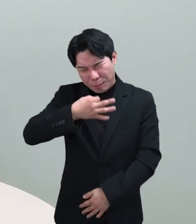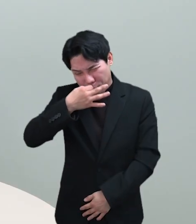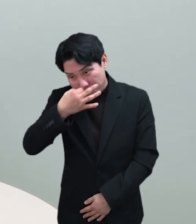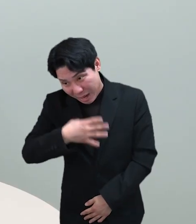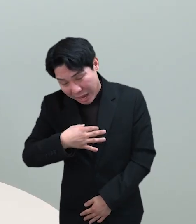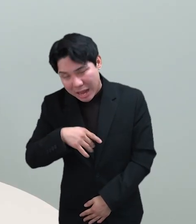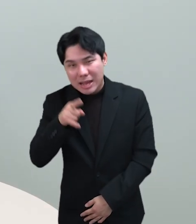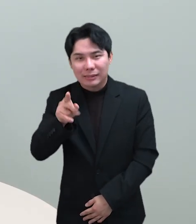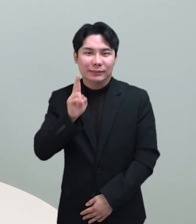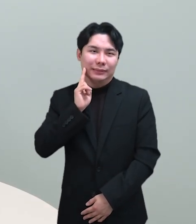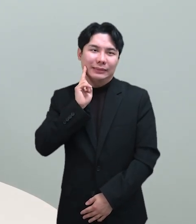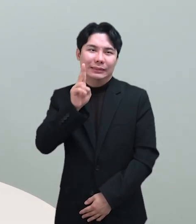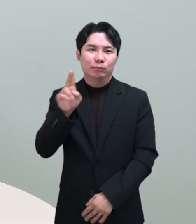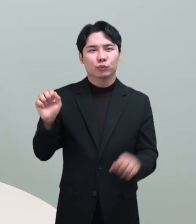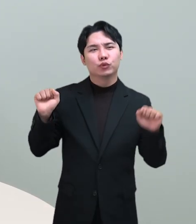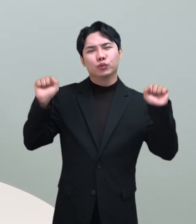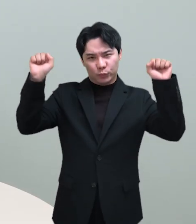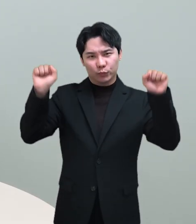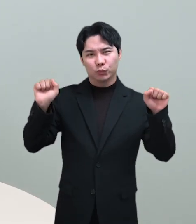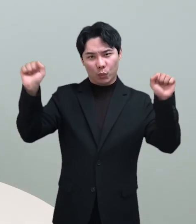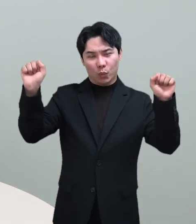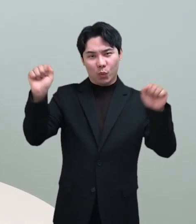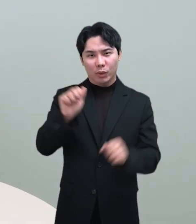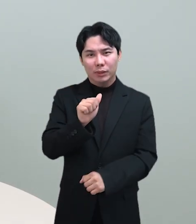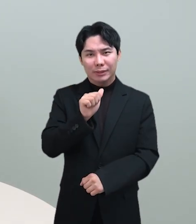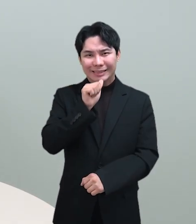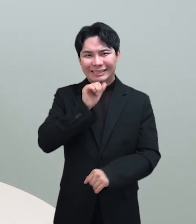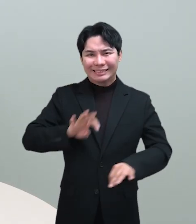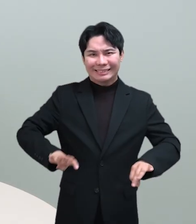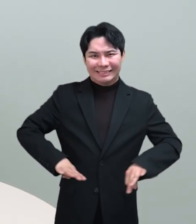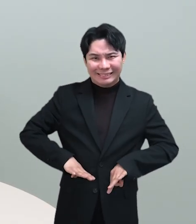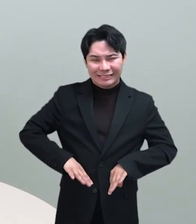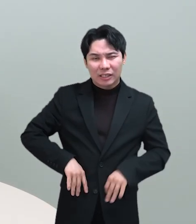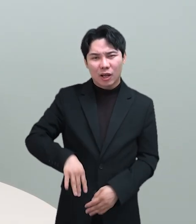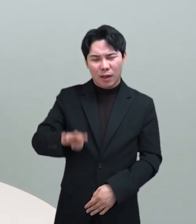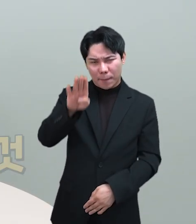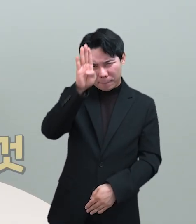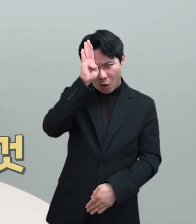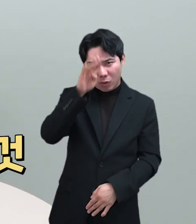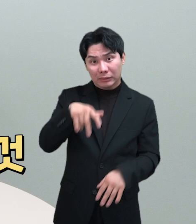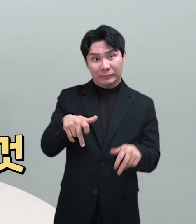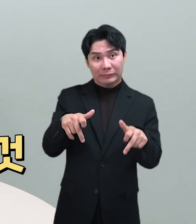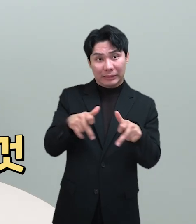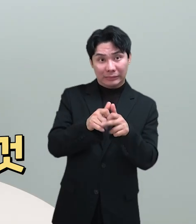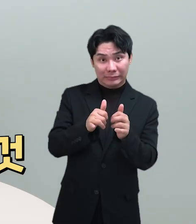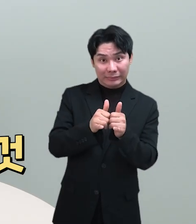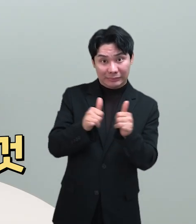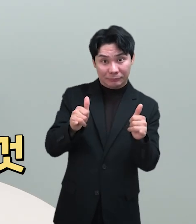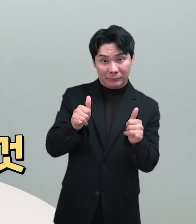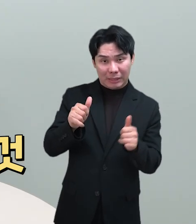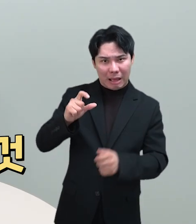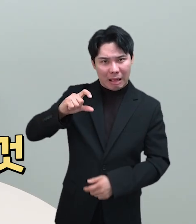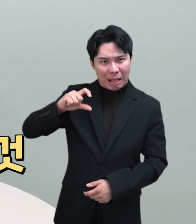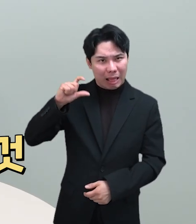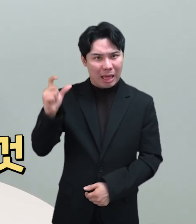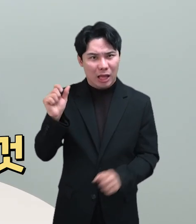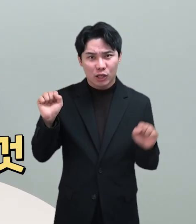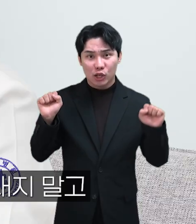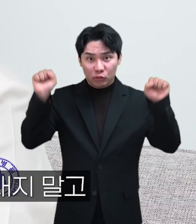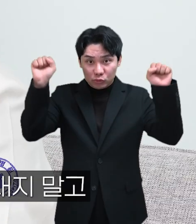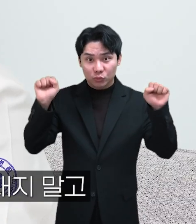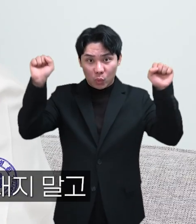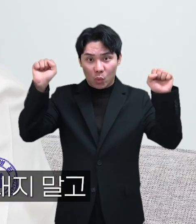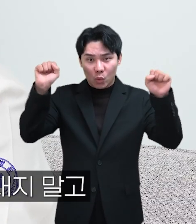운동입니다. 저희 그 신장 질환이 있으시거나 신장 장애인 환자분들께는 그런 강한 강도의 운동은 권하지